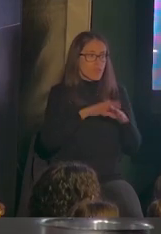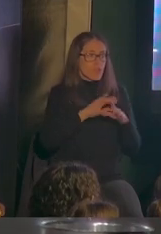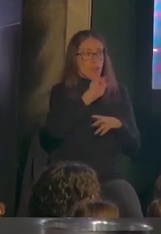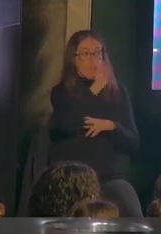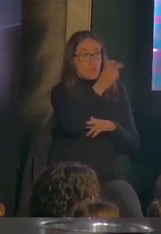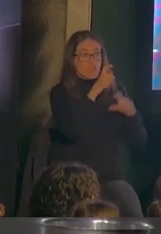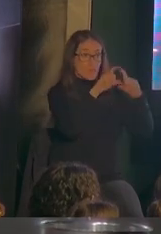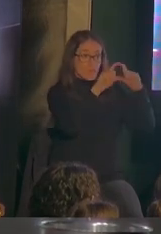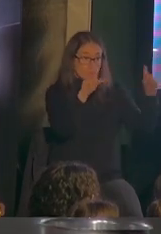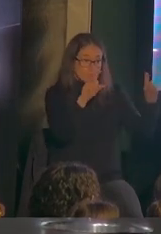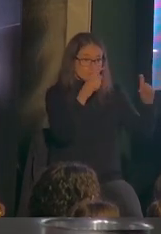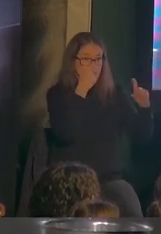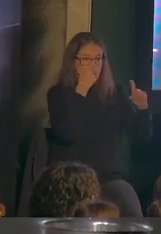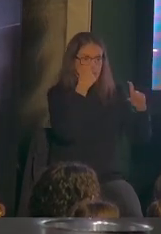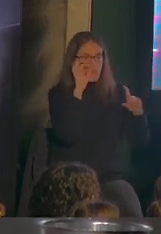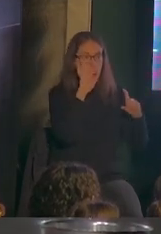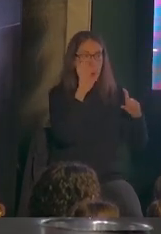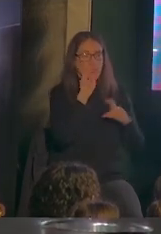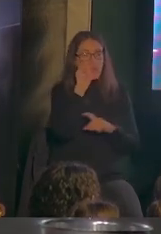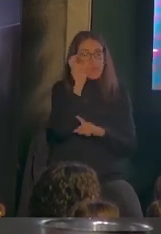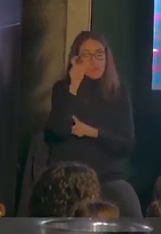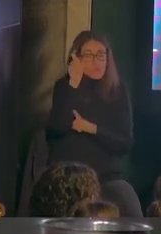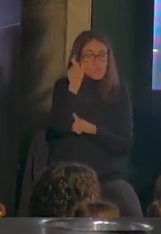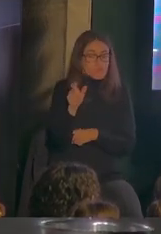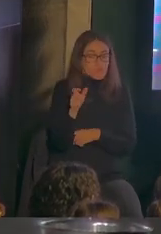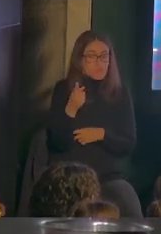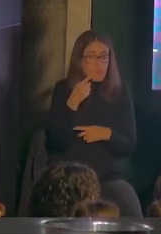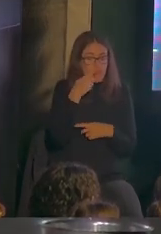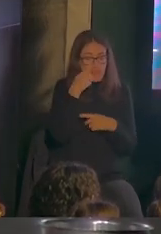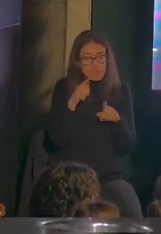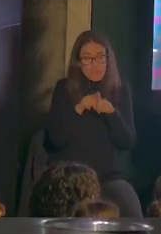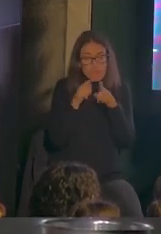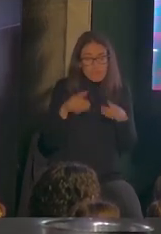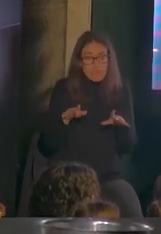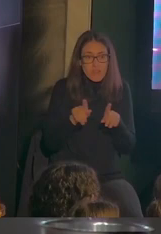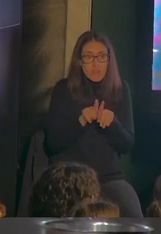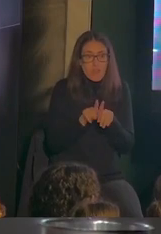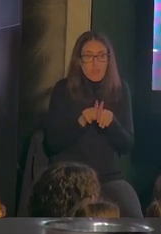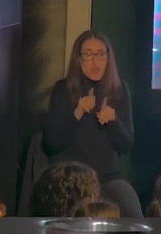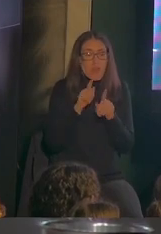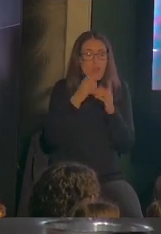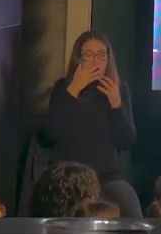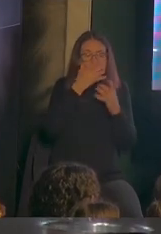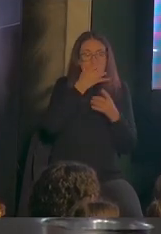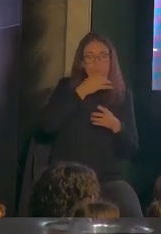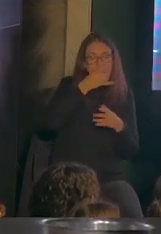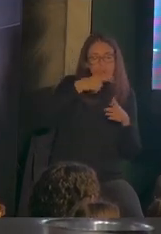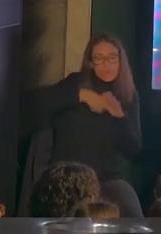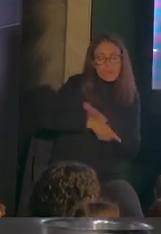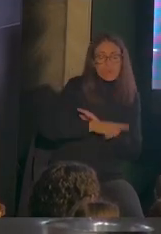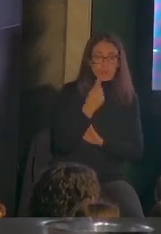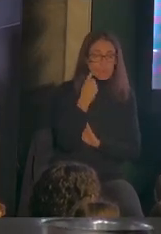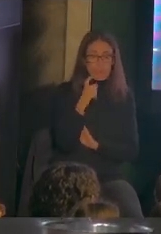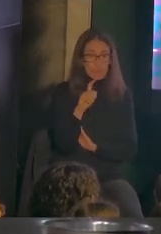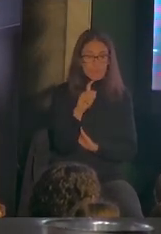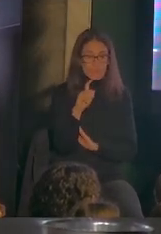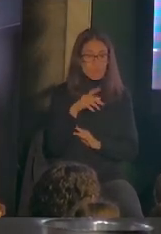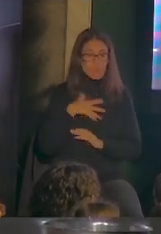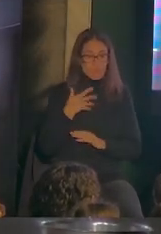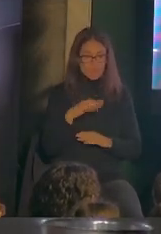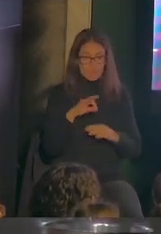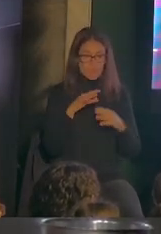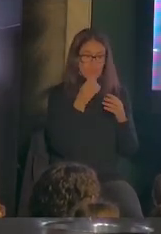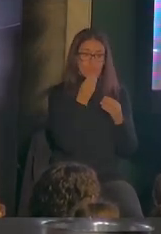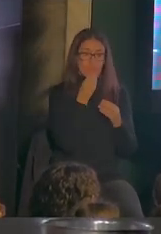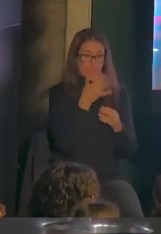empresa o una altra persona, qualsevol persona amb pocs coneixements, perquè veureu que és senzill d'elaborar, ja que